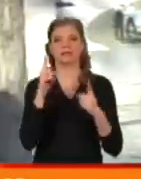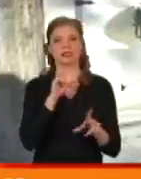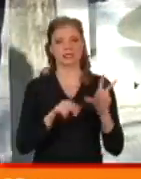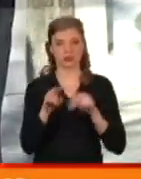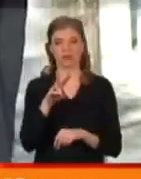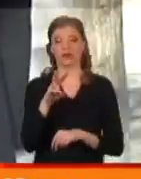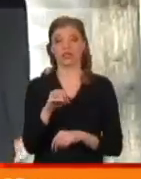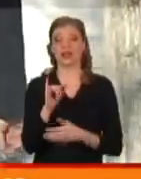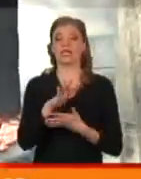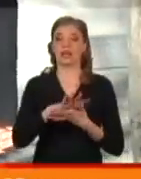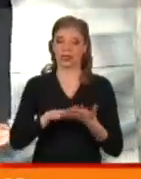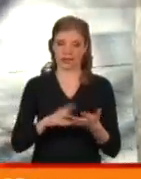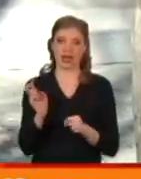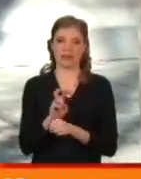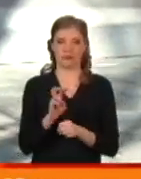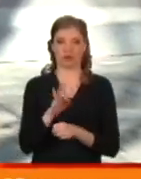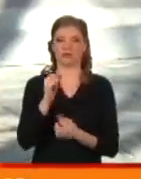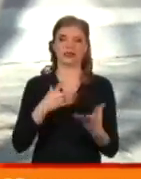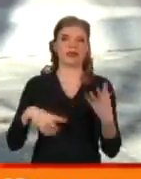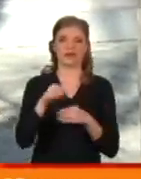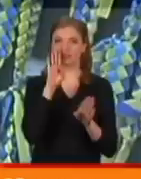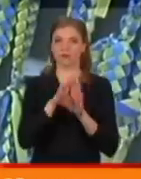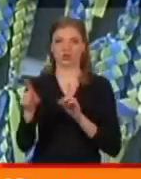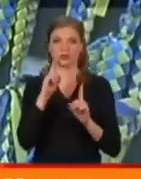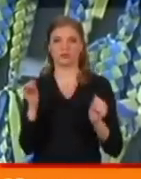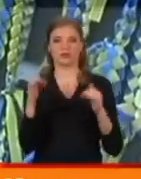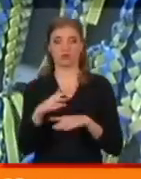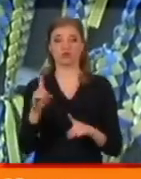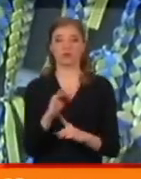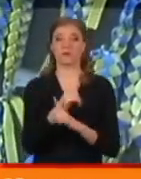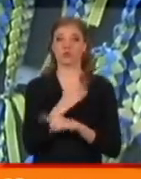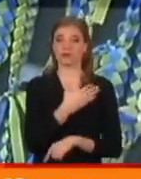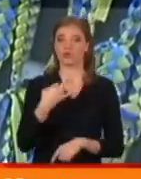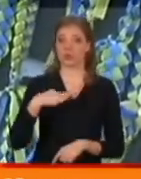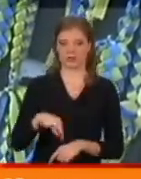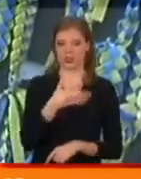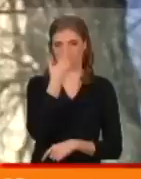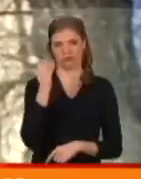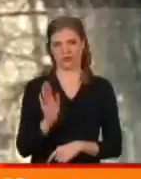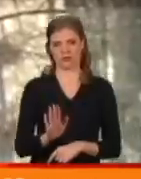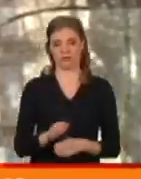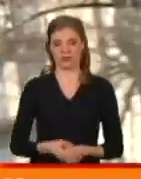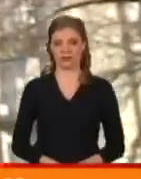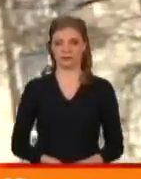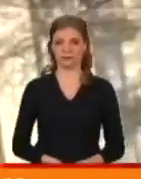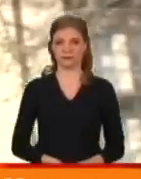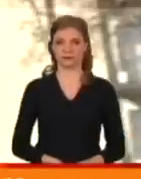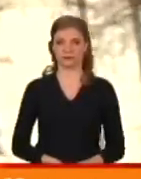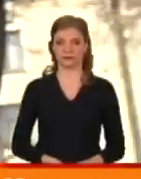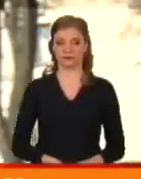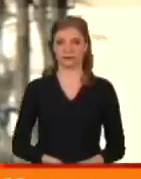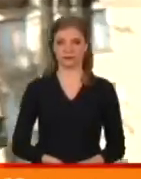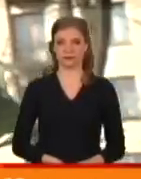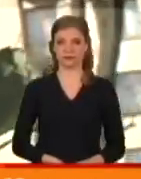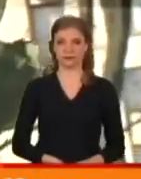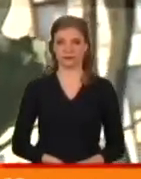сподівань, але, каже, і далі приходитиме на всі подібні збори, щоб про смерть його сина не забували. Наталія Кікоть, Андрій Скорик,